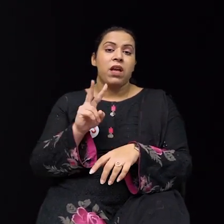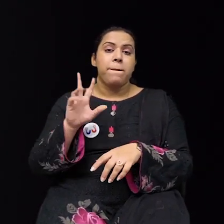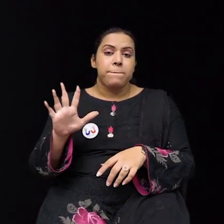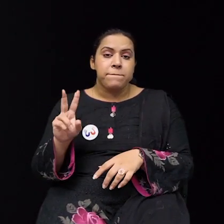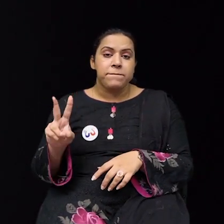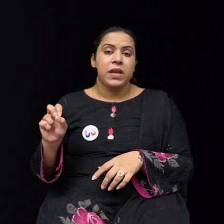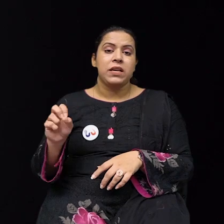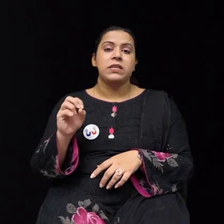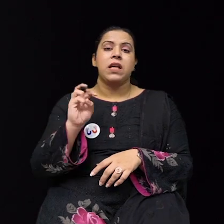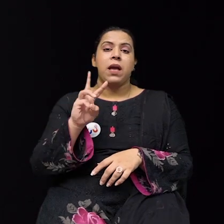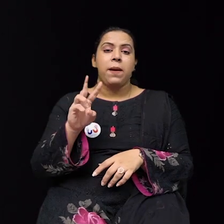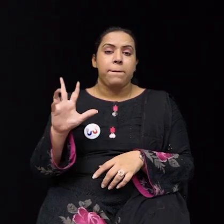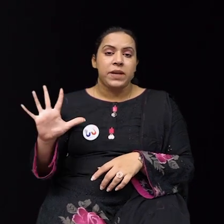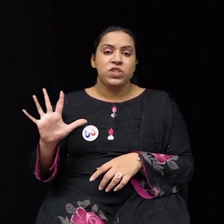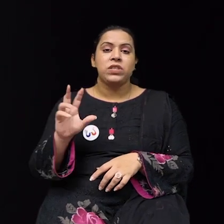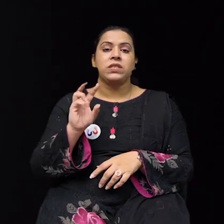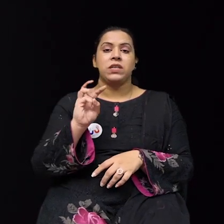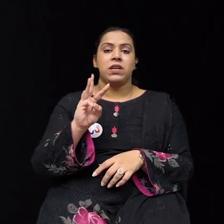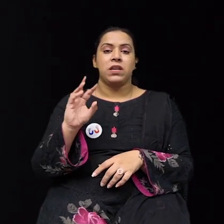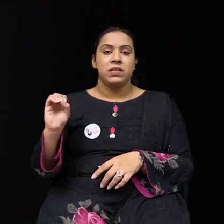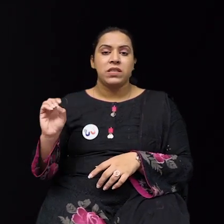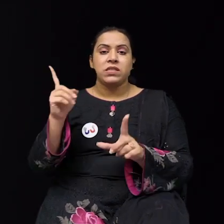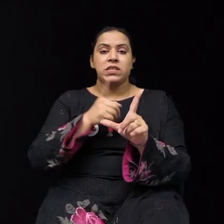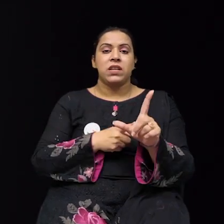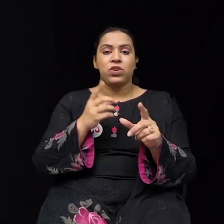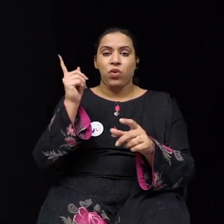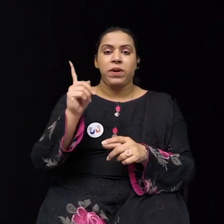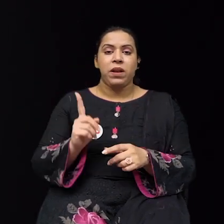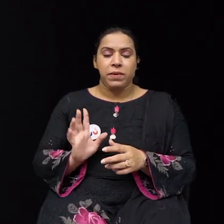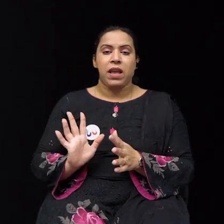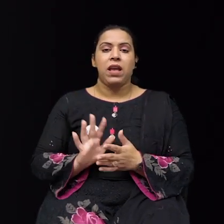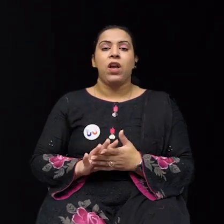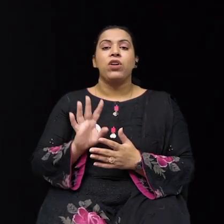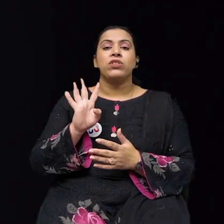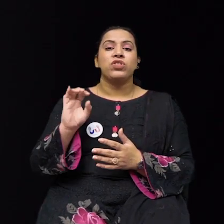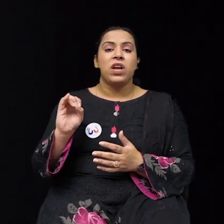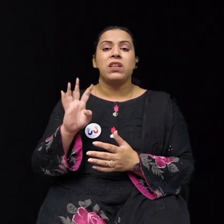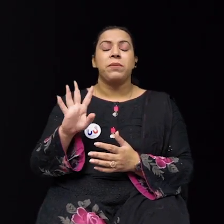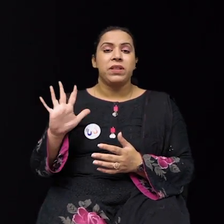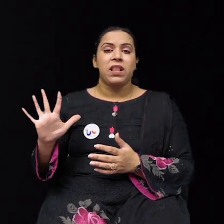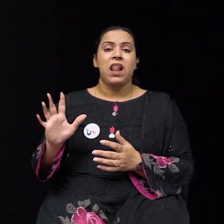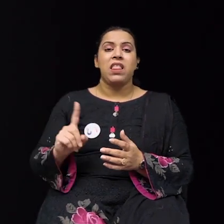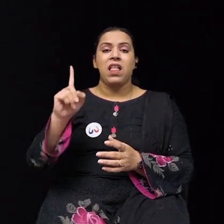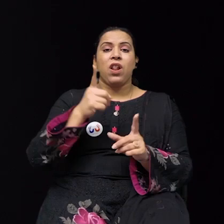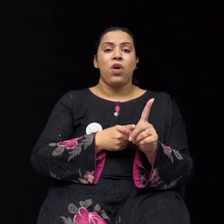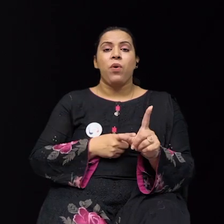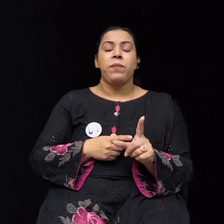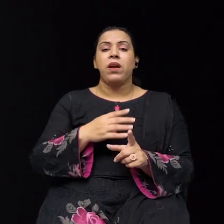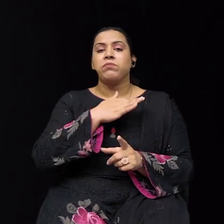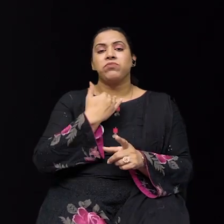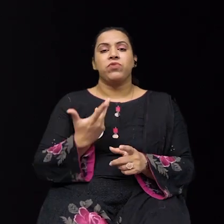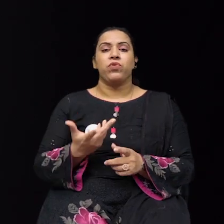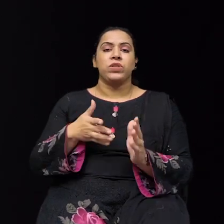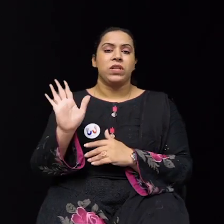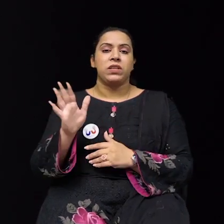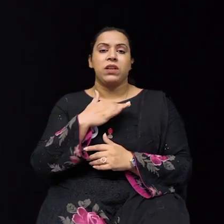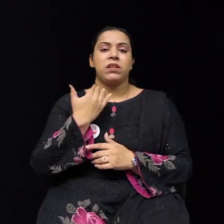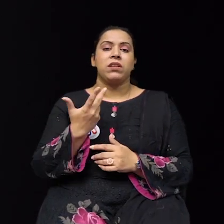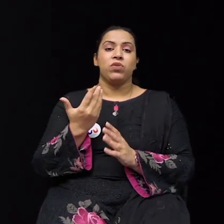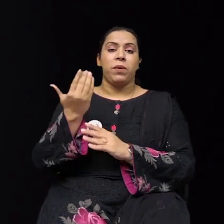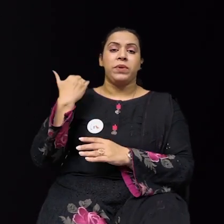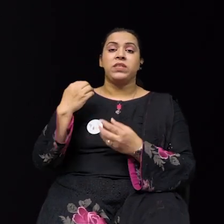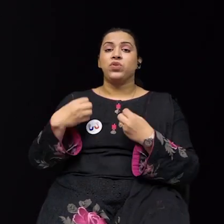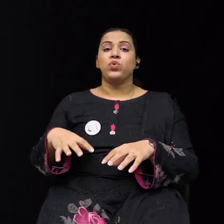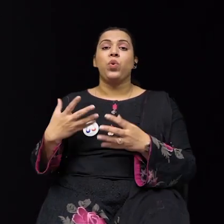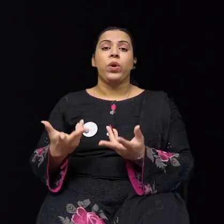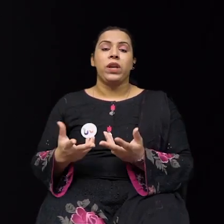آپ 20-25 سال کے 30 سال کی عمر میں ہیں اور آپ 40-45 سال کی عمر میں اس دنیا سے چلے جاتے ہیں تو یہ سوچیں کہ آپ